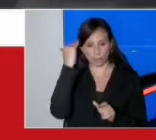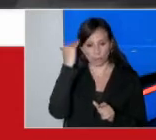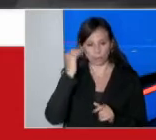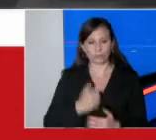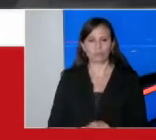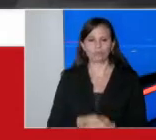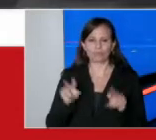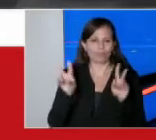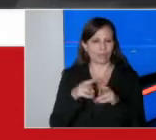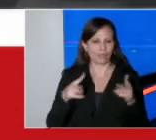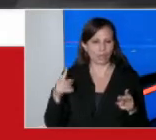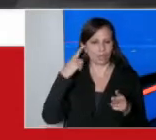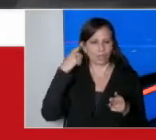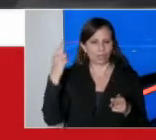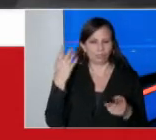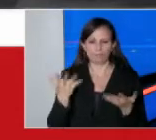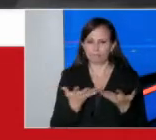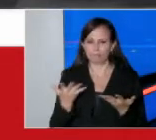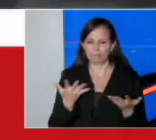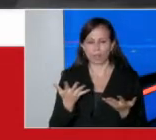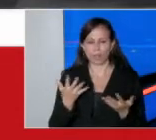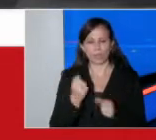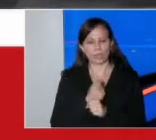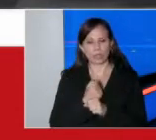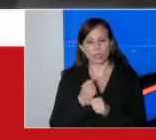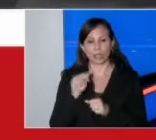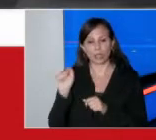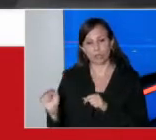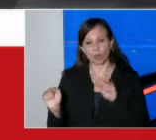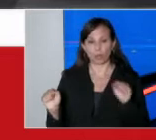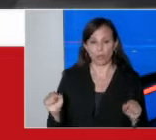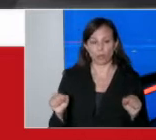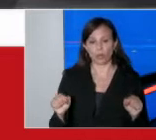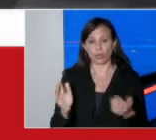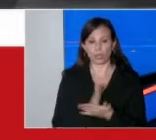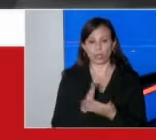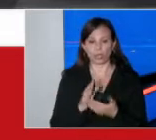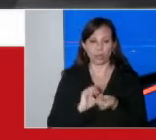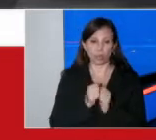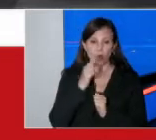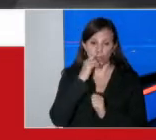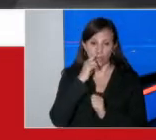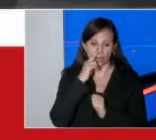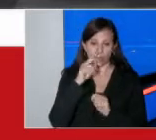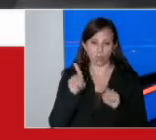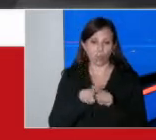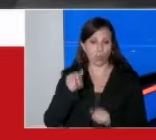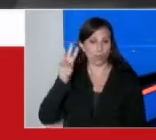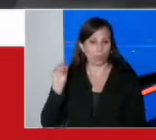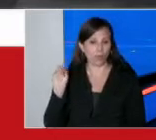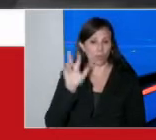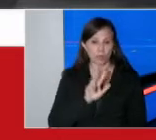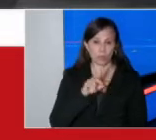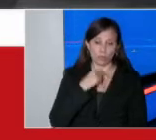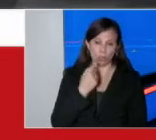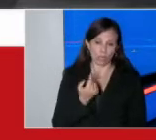אי אפשר עדיין באמת לדעת מה פארג בעצמו יעשה, אם הוא ילך באמת למקומות כאלה, או שבאמת ינסה להיות כמו, בוא נזכר במרק צוקרברג, שאמר, אנחנו לא